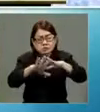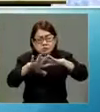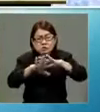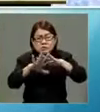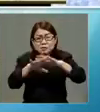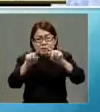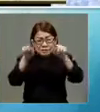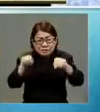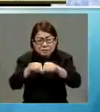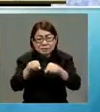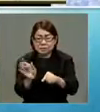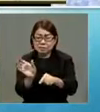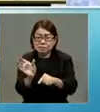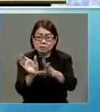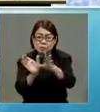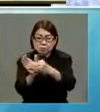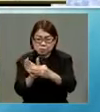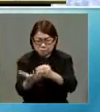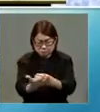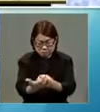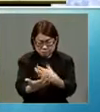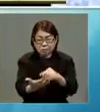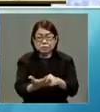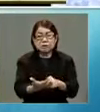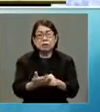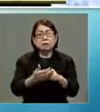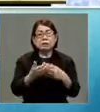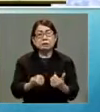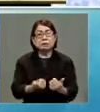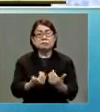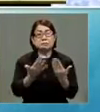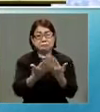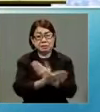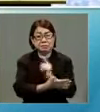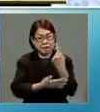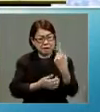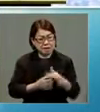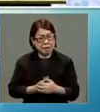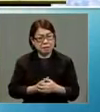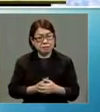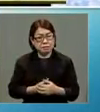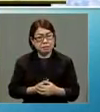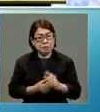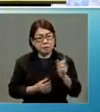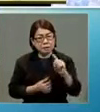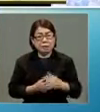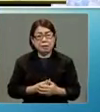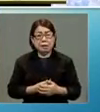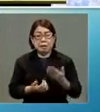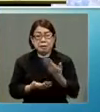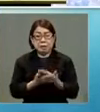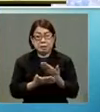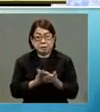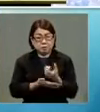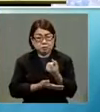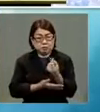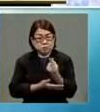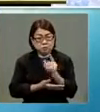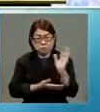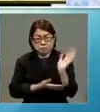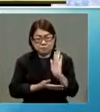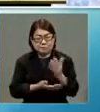ต่เราปรับเรื่องของการใช้เงินธุรกิจเขาเรียกอะไรธุรกิจแบบใช้ทางด้านดิจิตอลเนี่ยนะครับ